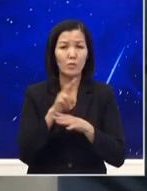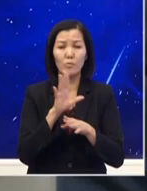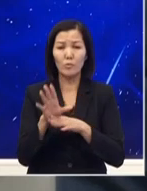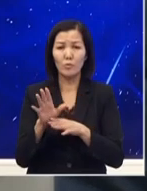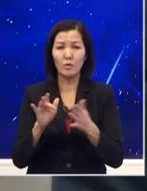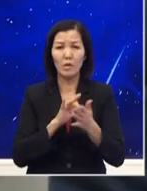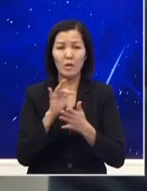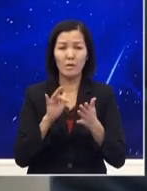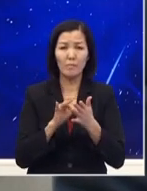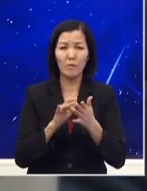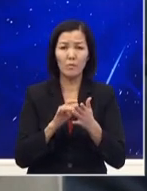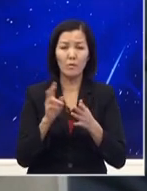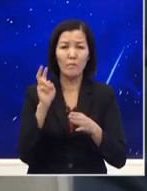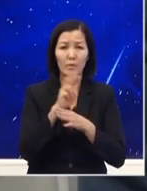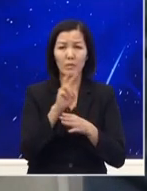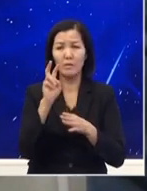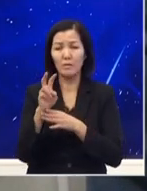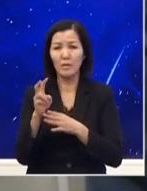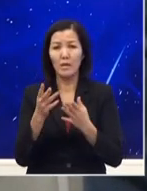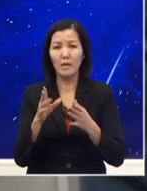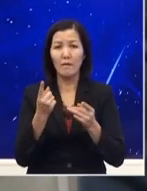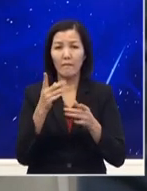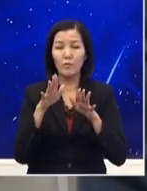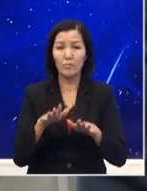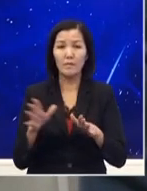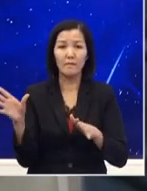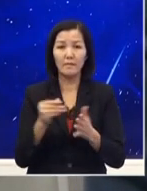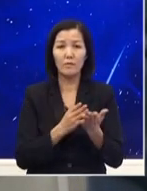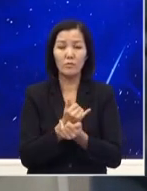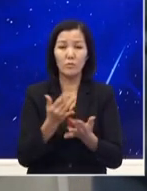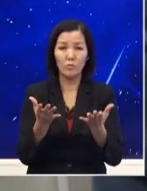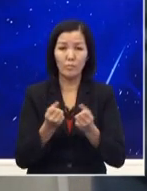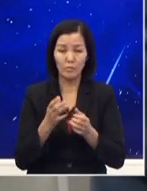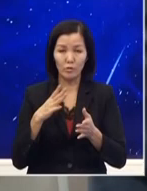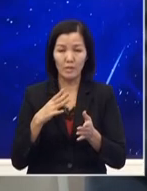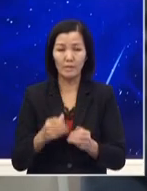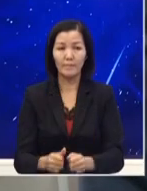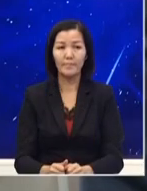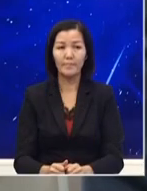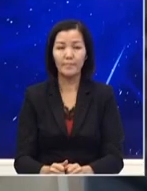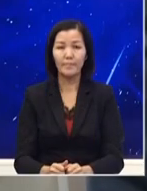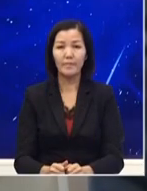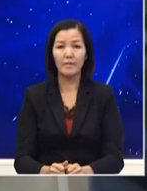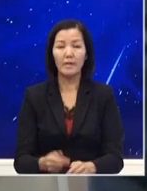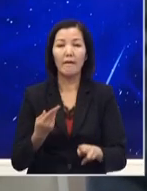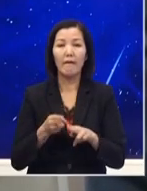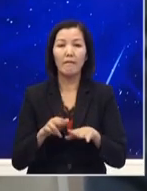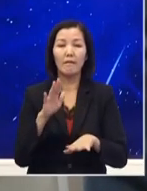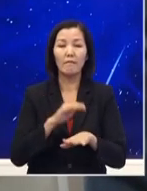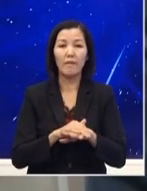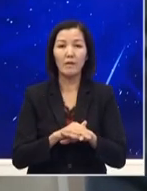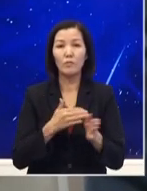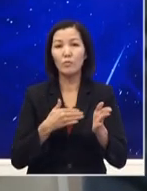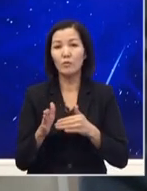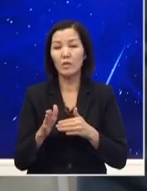по всему району, допустим, пришли в одно место и получили все услуги в одном месте. То есть сам этот факт, он искореняет